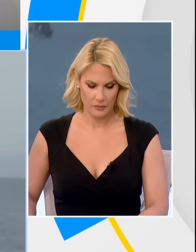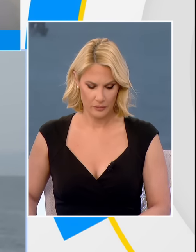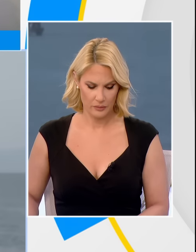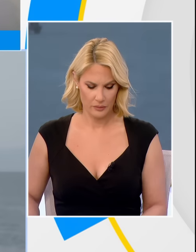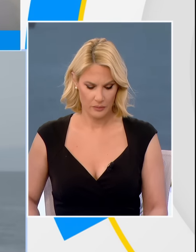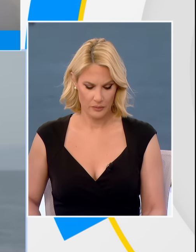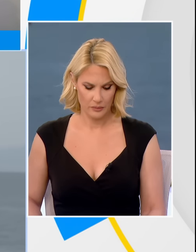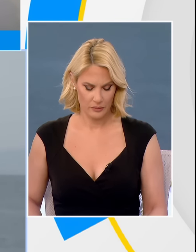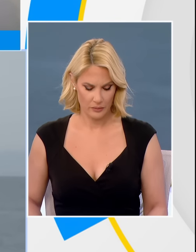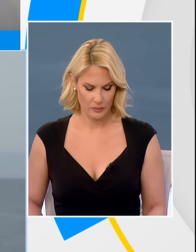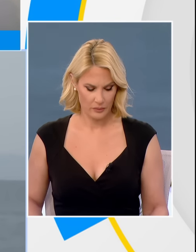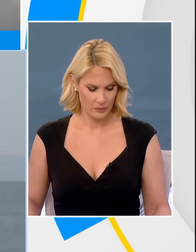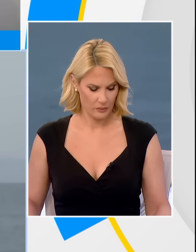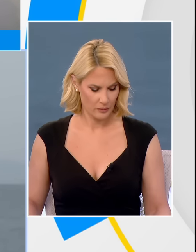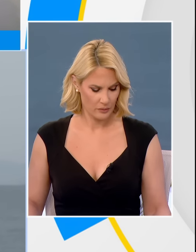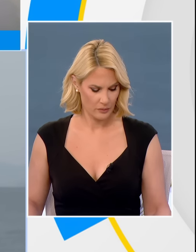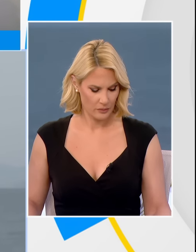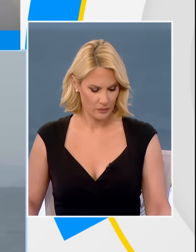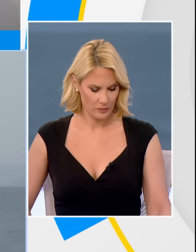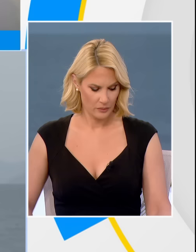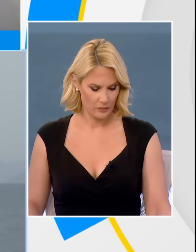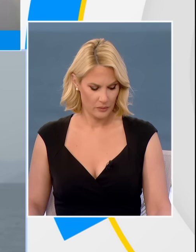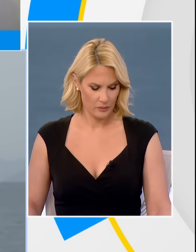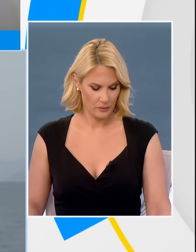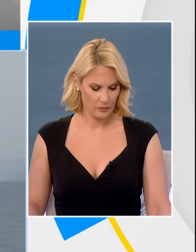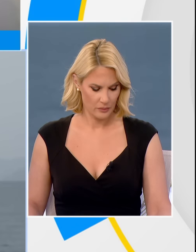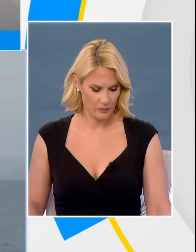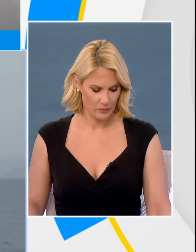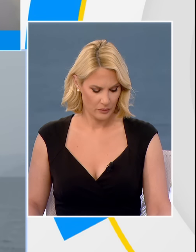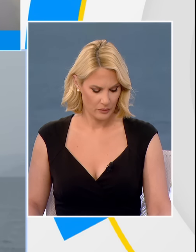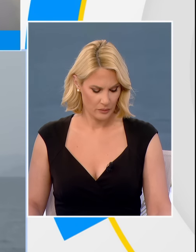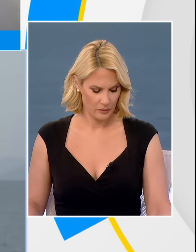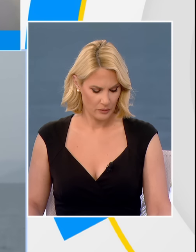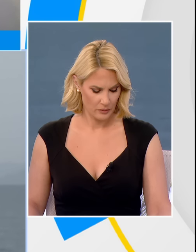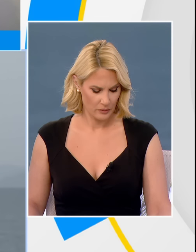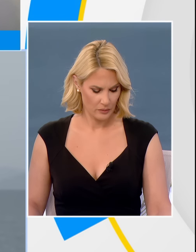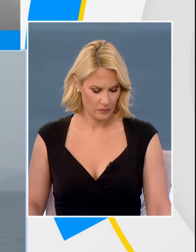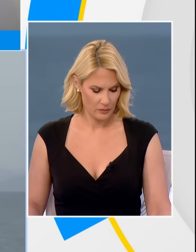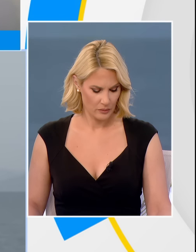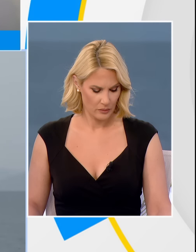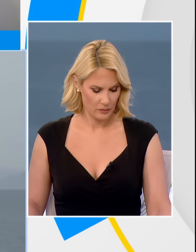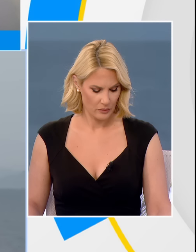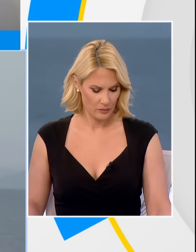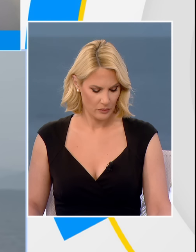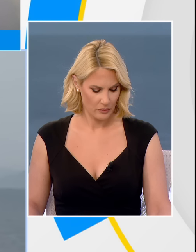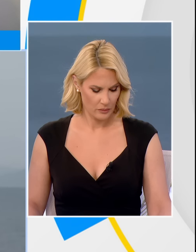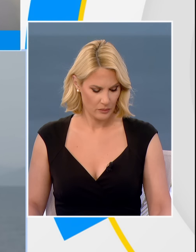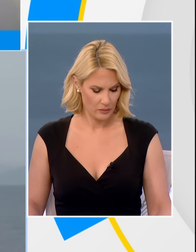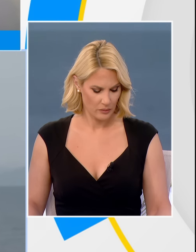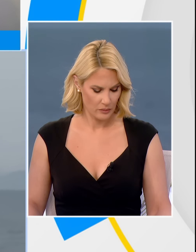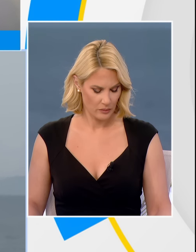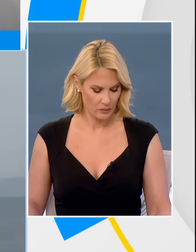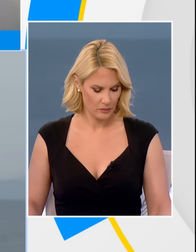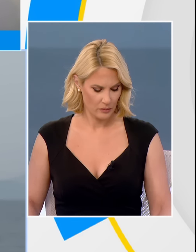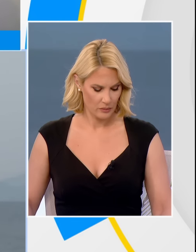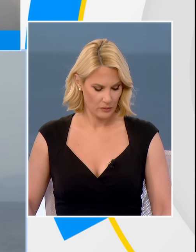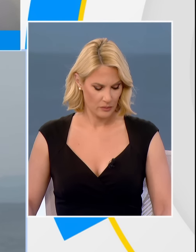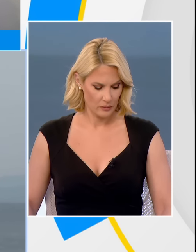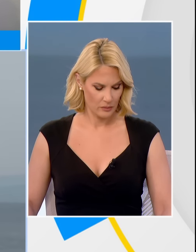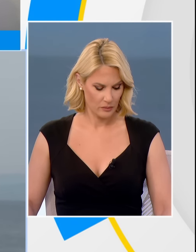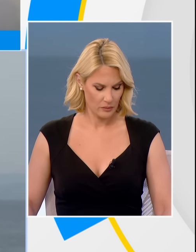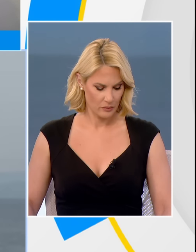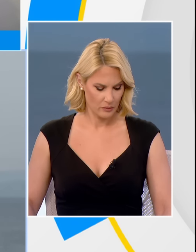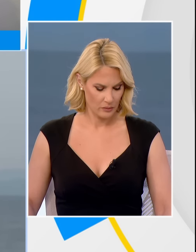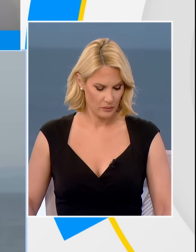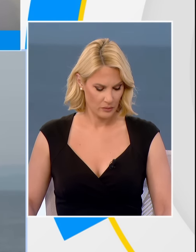δεν επιτρέπονται στην εξωτερική πολιτική. Και από την άλλη μεριά εμείς αρχίζουμε να έχουμε την ψευδαίσθηση ότι θα λύσουμε